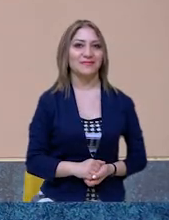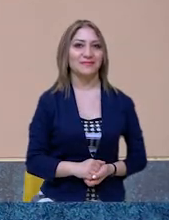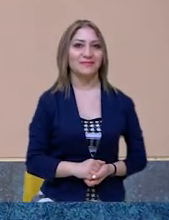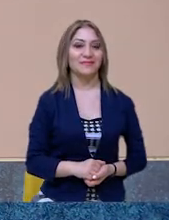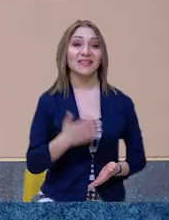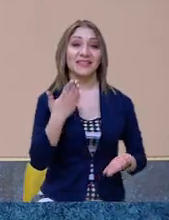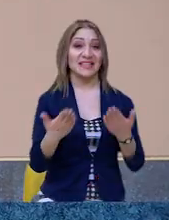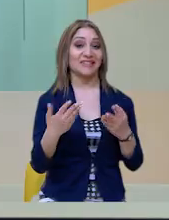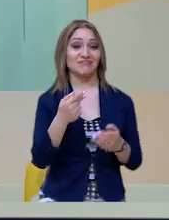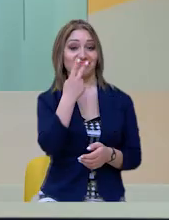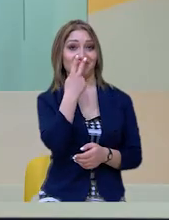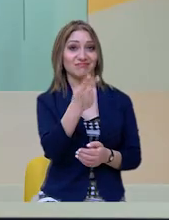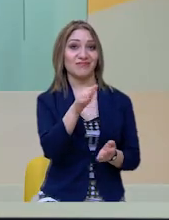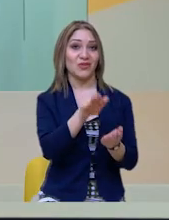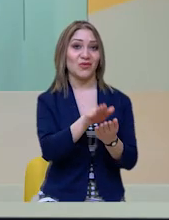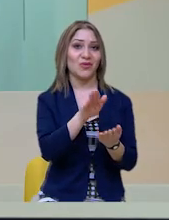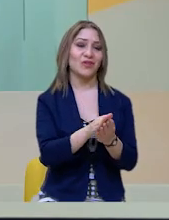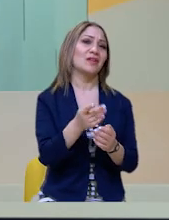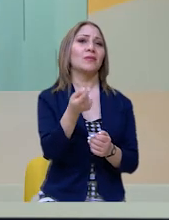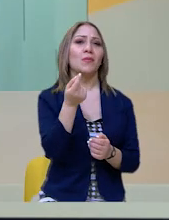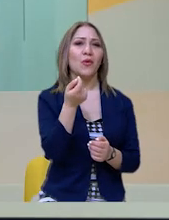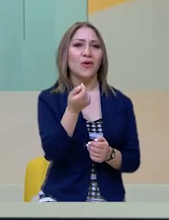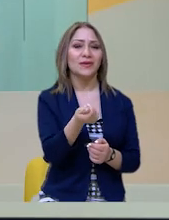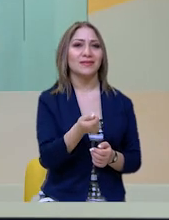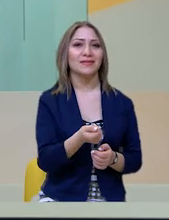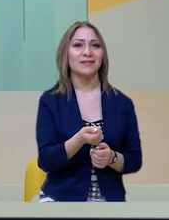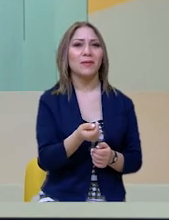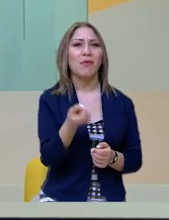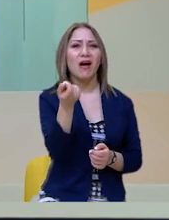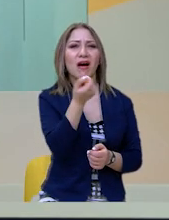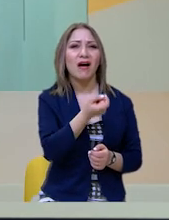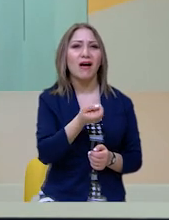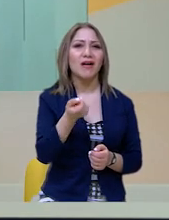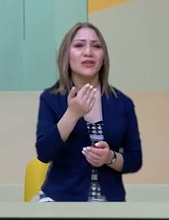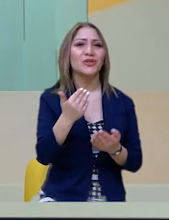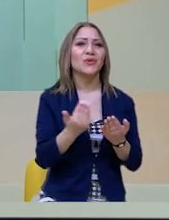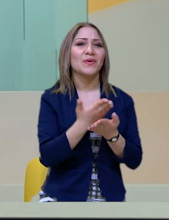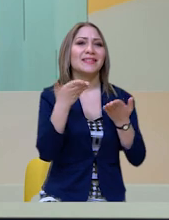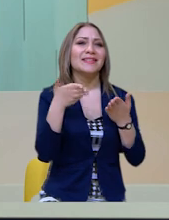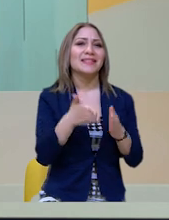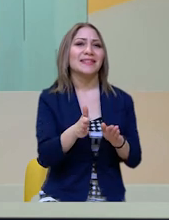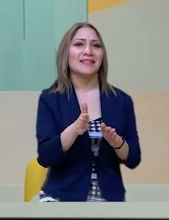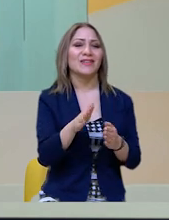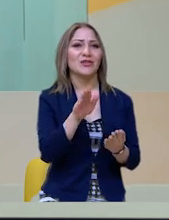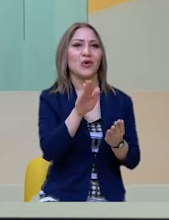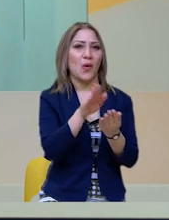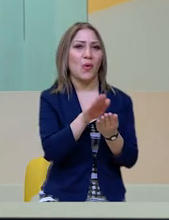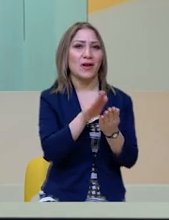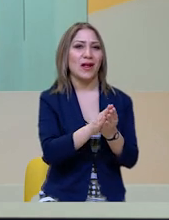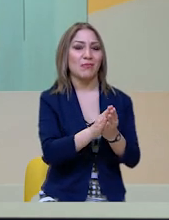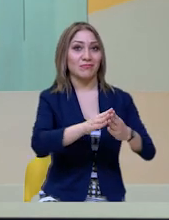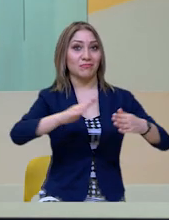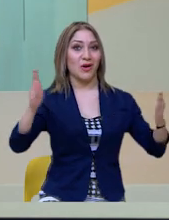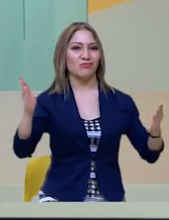կողմից։ Եթե մենք այսպես նայենք կոկորդիլոսին, շատ փոքրիկ, մանր, նորածին կոկորդիլոս է, բայց եթե մենք բացում ենք, հոպ,